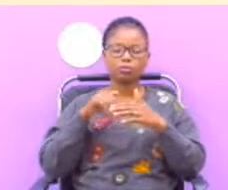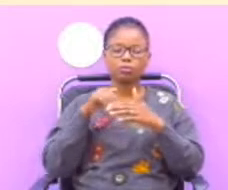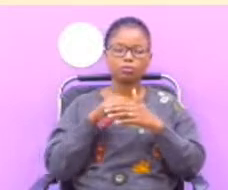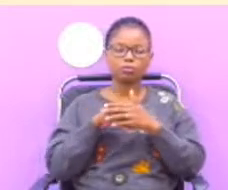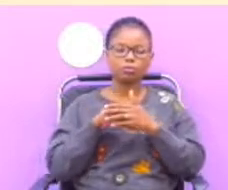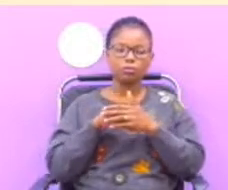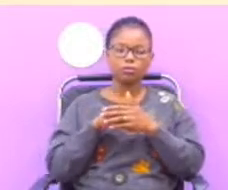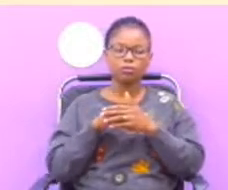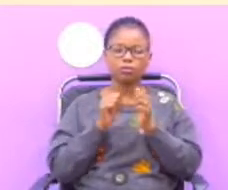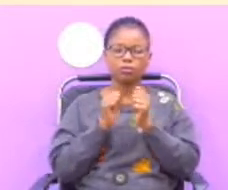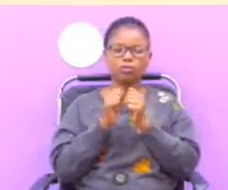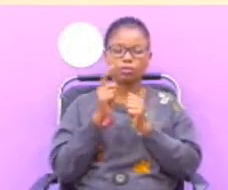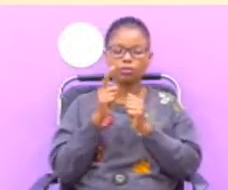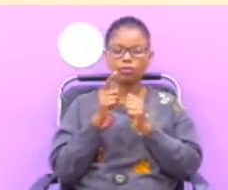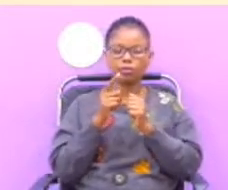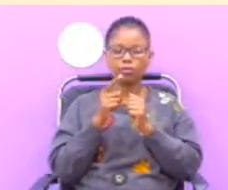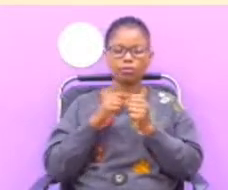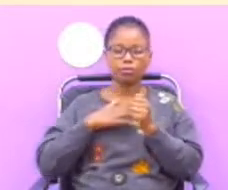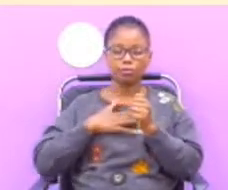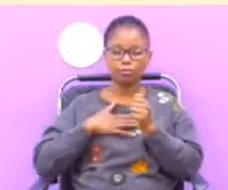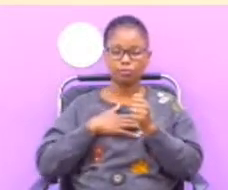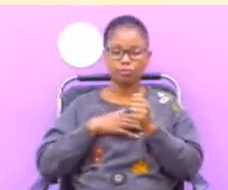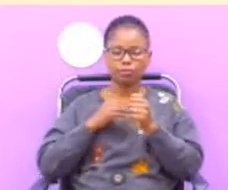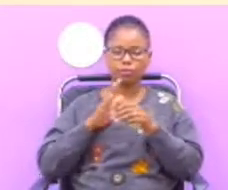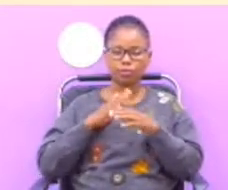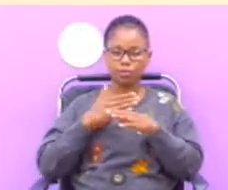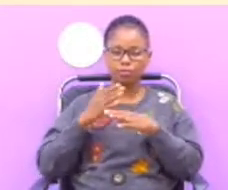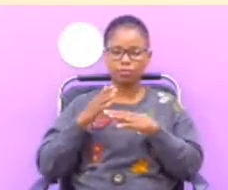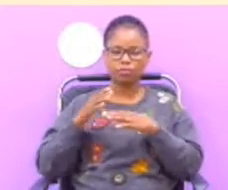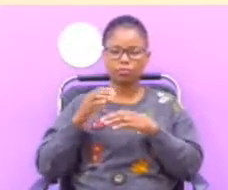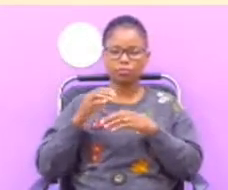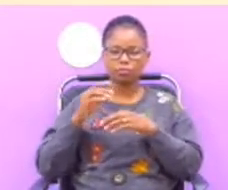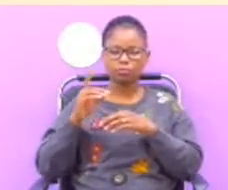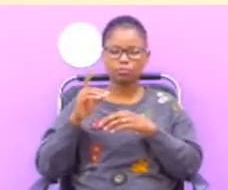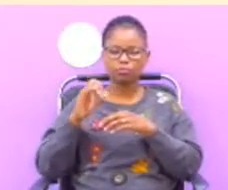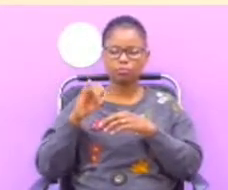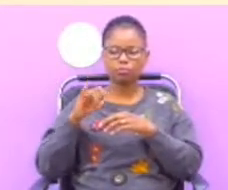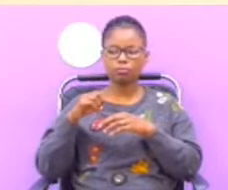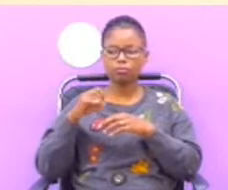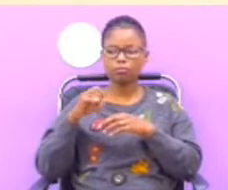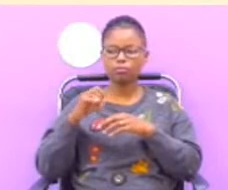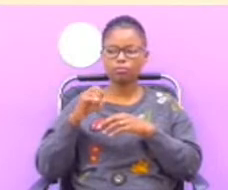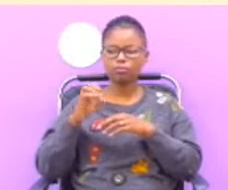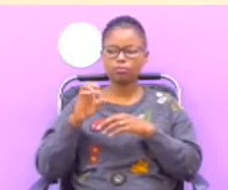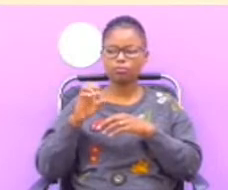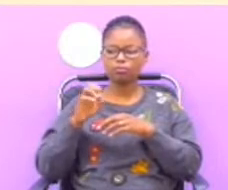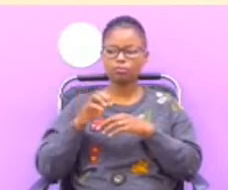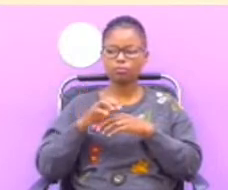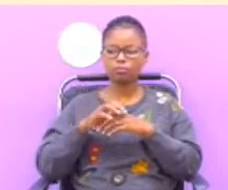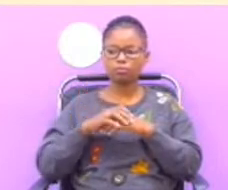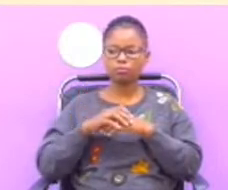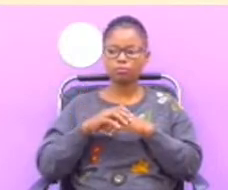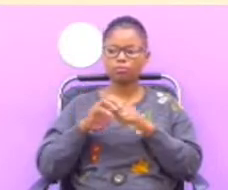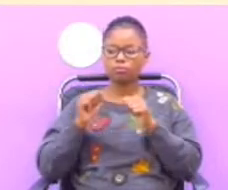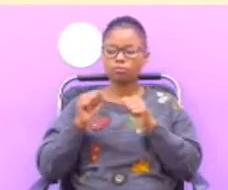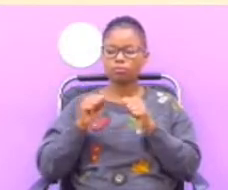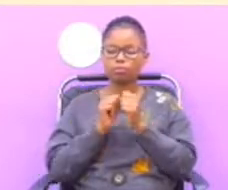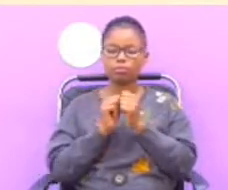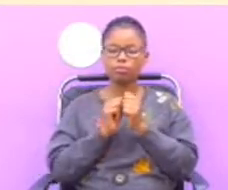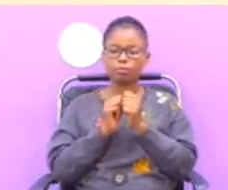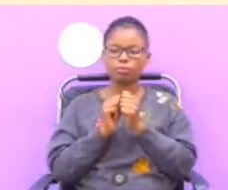tereke twambe tũheo rwĩmbo nĩ DJ Kevis nĩgetha twĩharĩrie kũingĩra kamũrainĩ ga